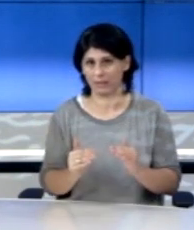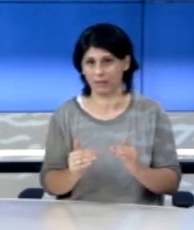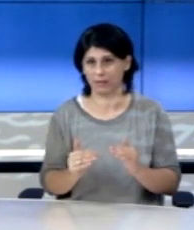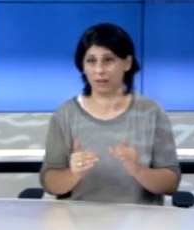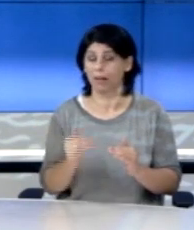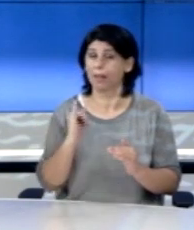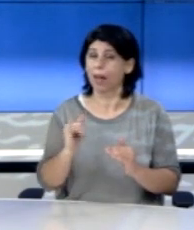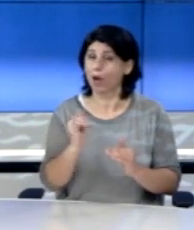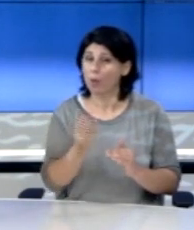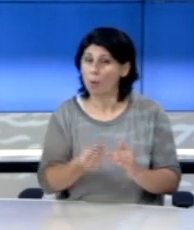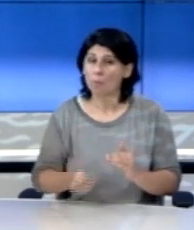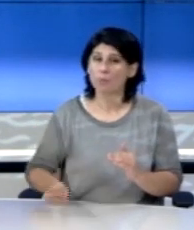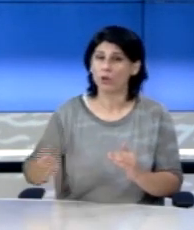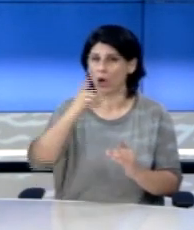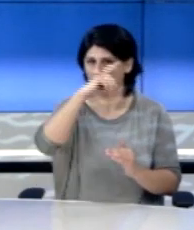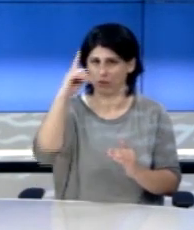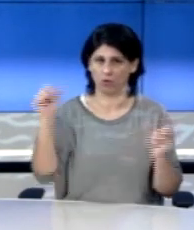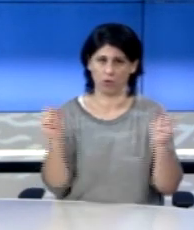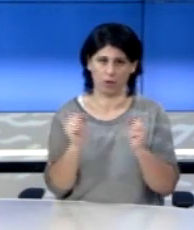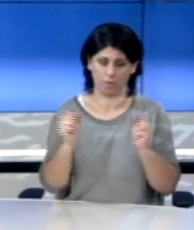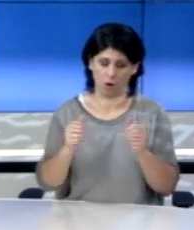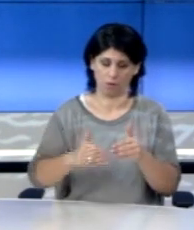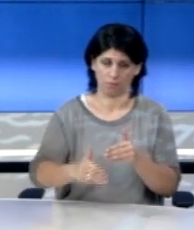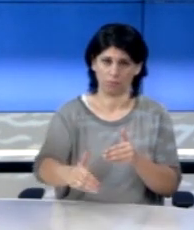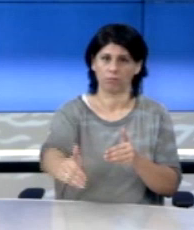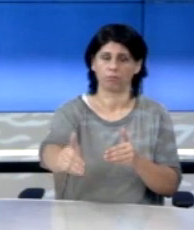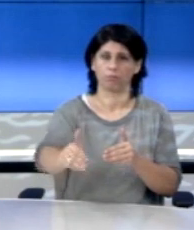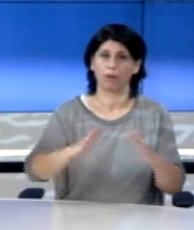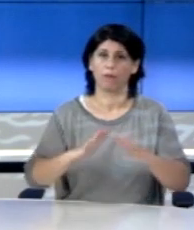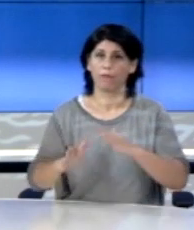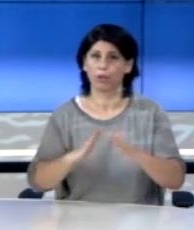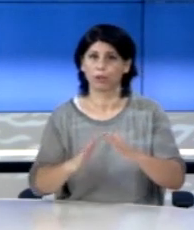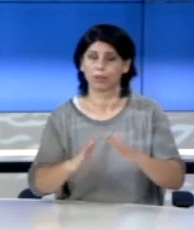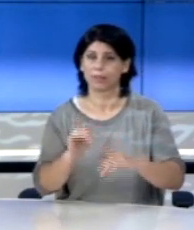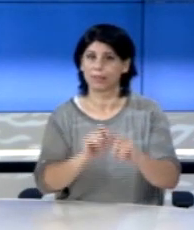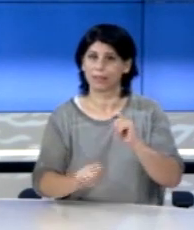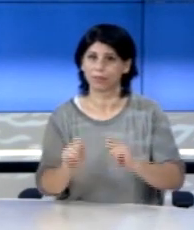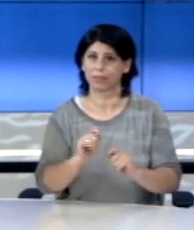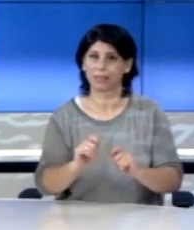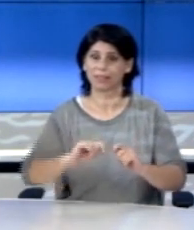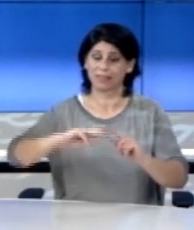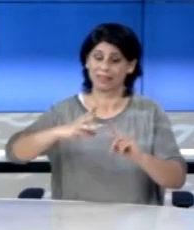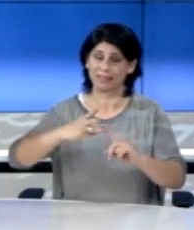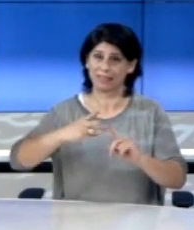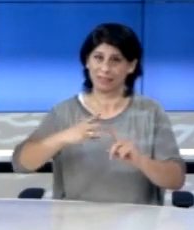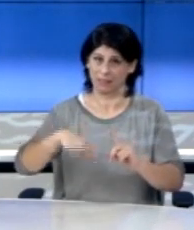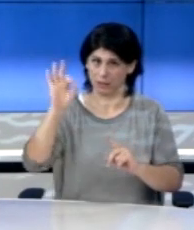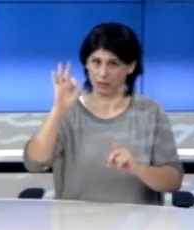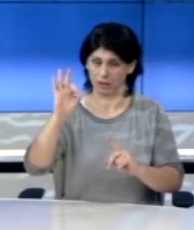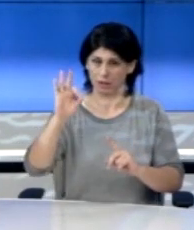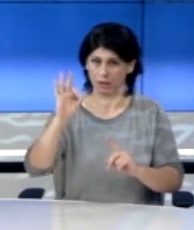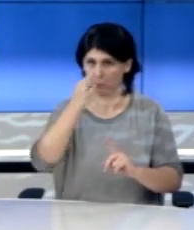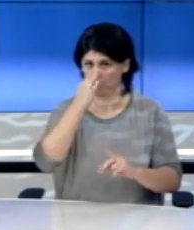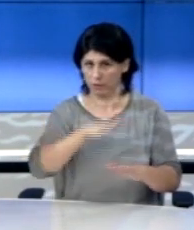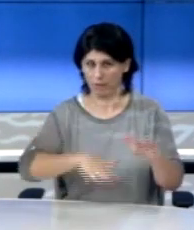του ακόμα πιο δύσκολου χειμώνα που έρχεται, φροντίζεται να διαμορφώσετε την τρίτη εκδοχή του σκανδάλου,